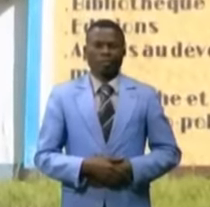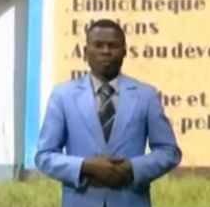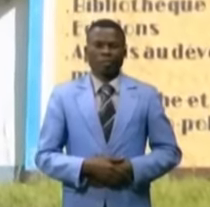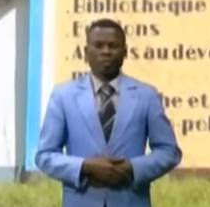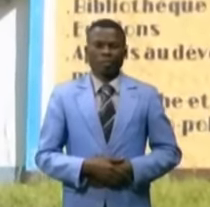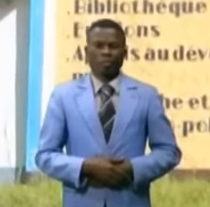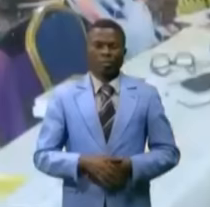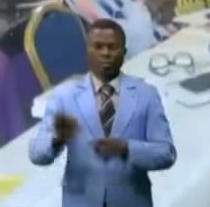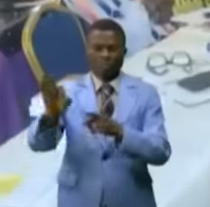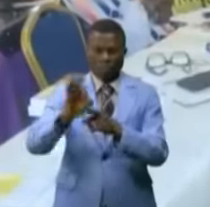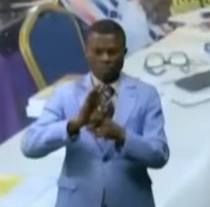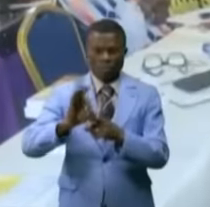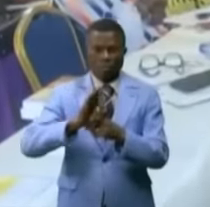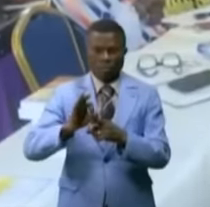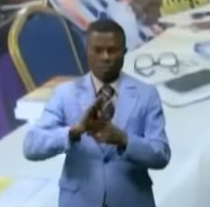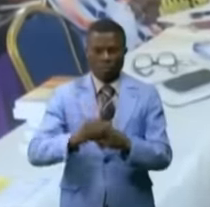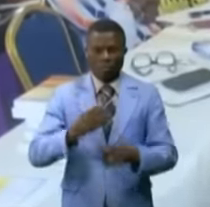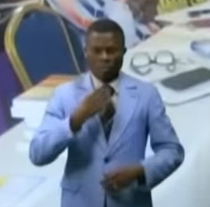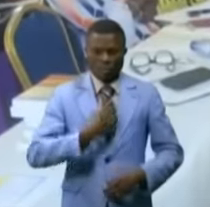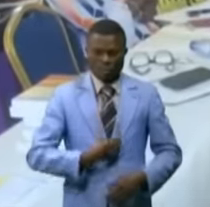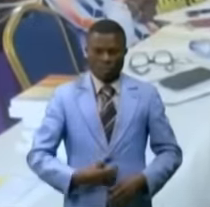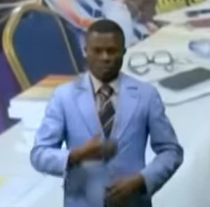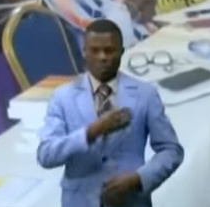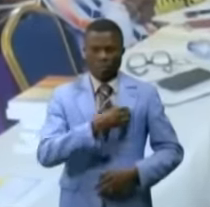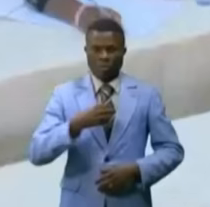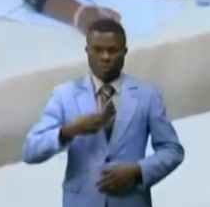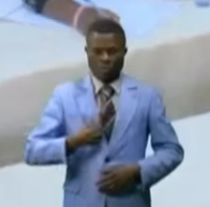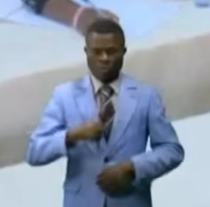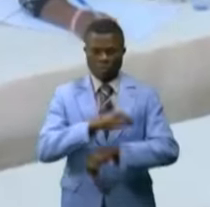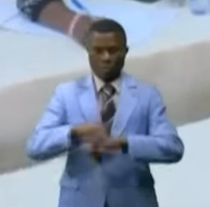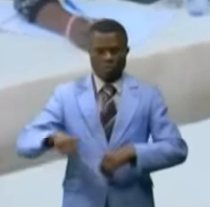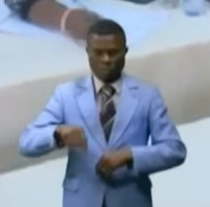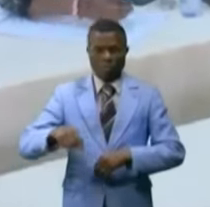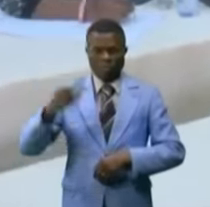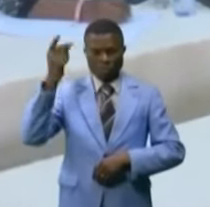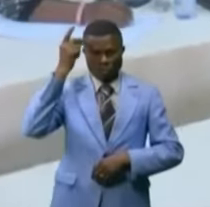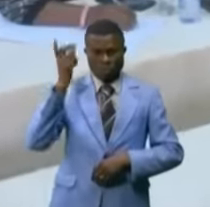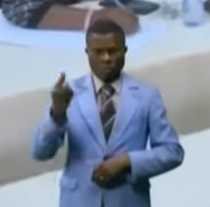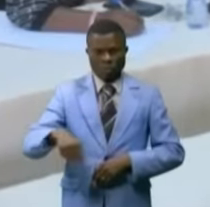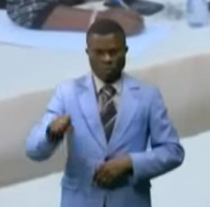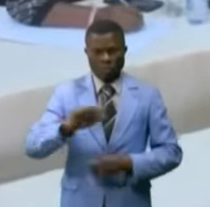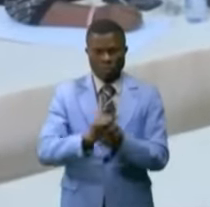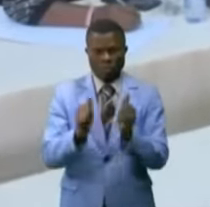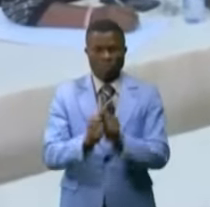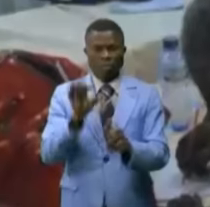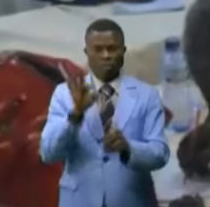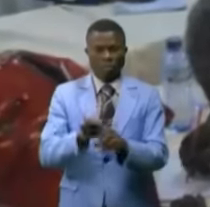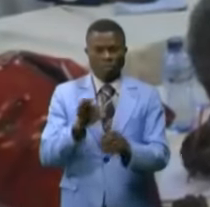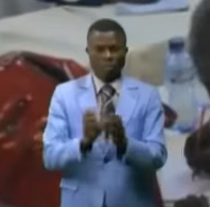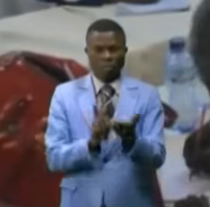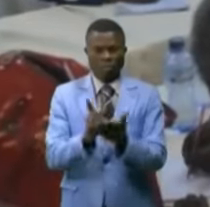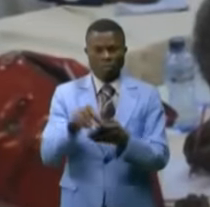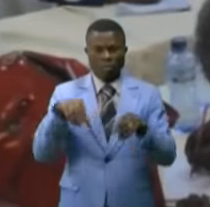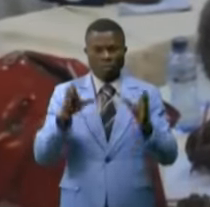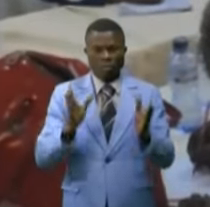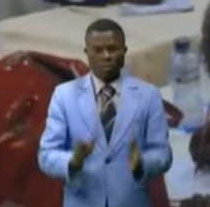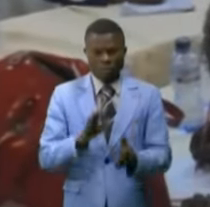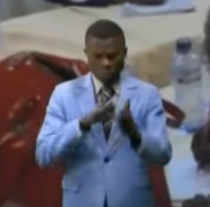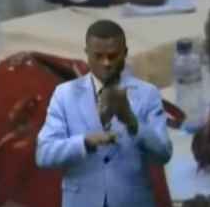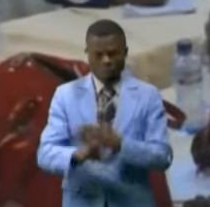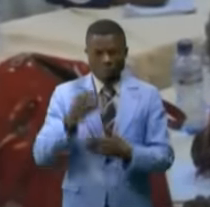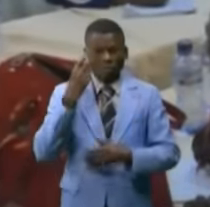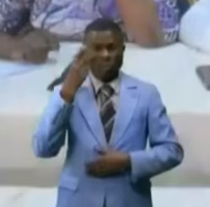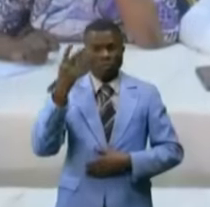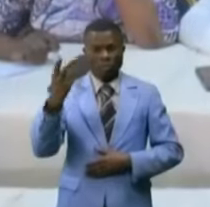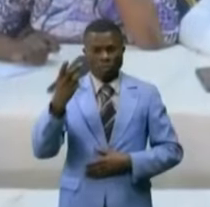Cette session de formation des avocates du barreau de Kinshasa-Gombe sur le contentieux électoral en droit congolais s'inscrit dans la